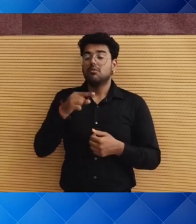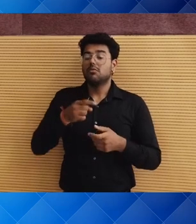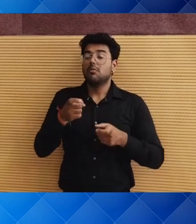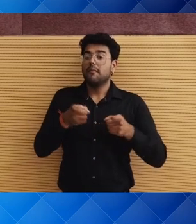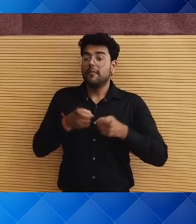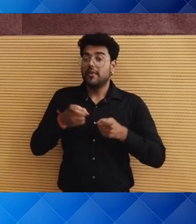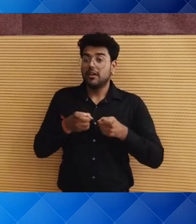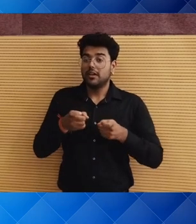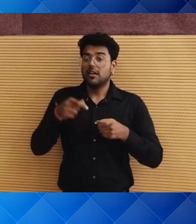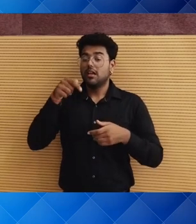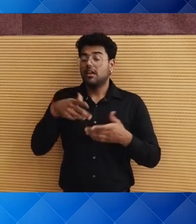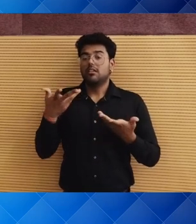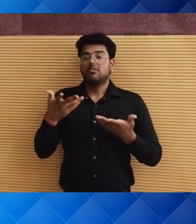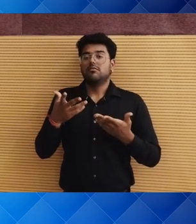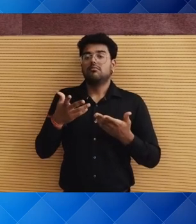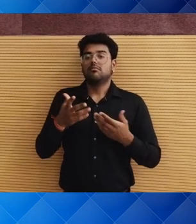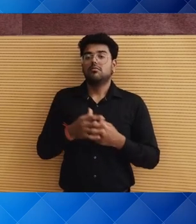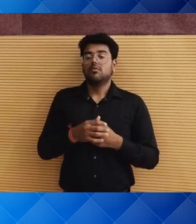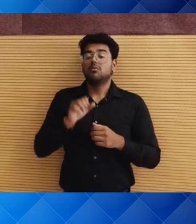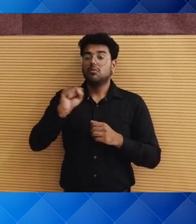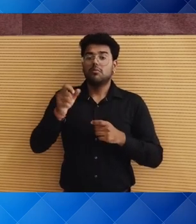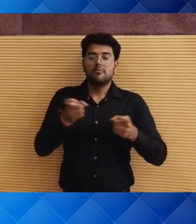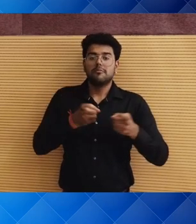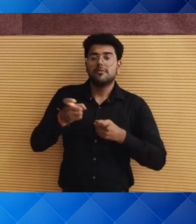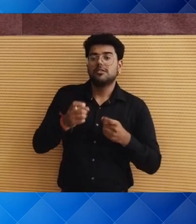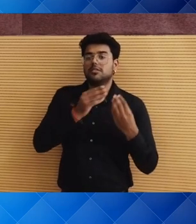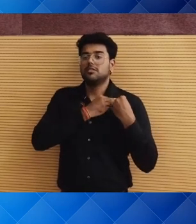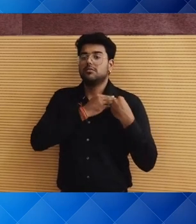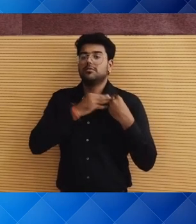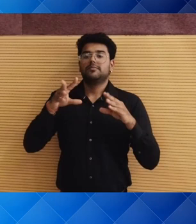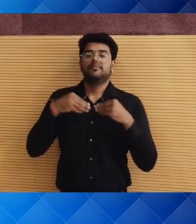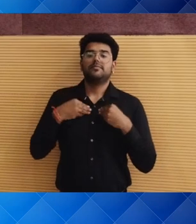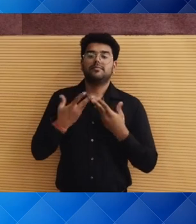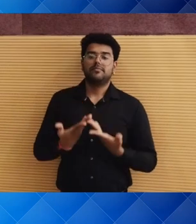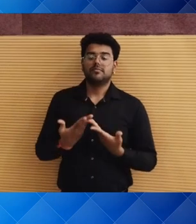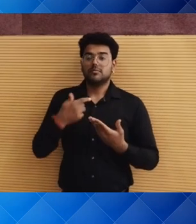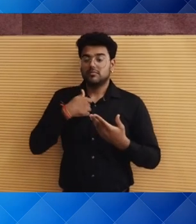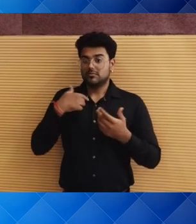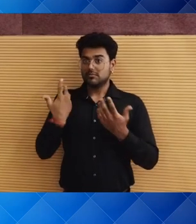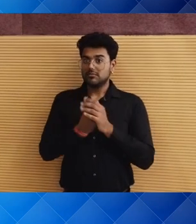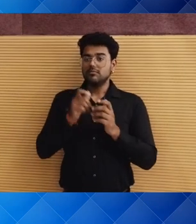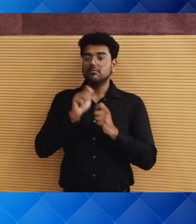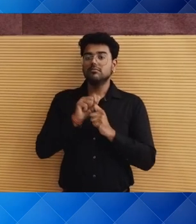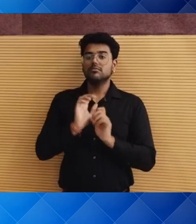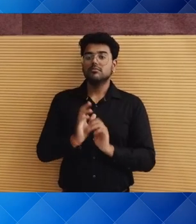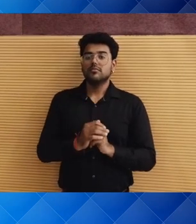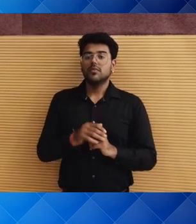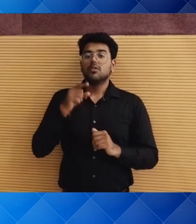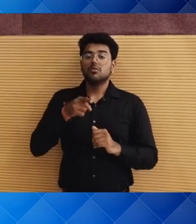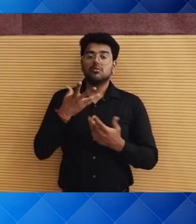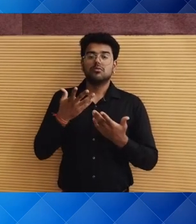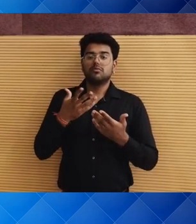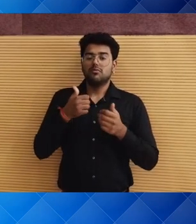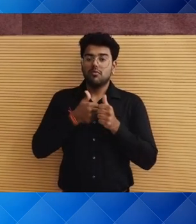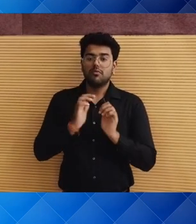संभालने की आज बीड़ा हम लोगों ने दायित्व हमारी बनती है, हम उसको उसी काम पे हम सब लोग लगे हैं। उसी दृष्टि से